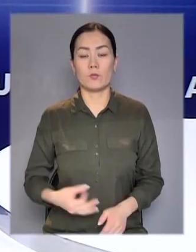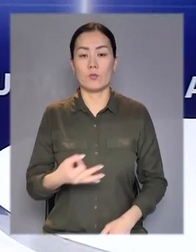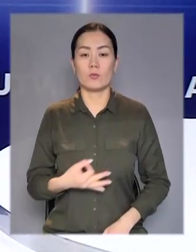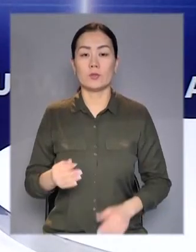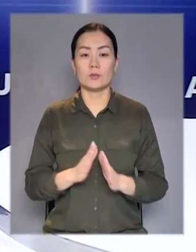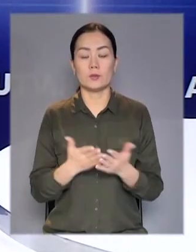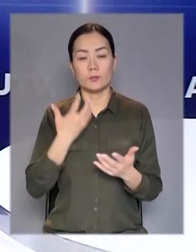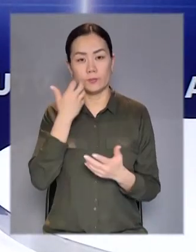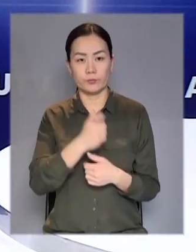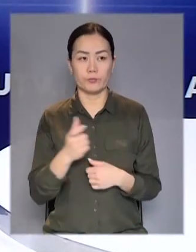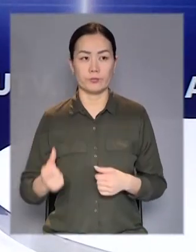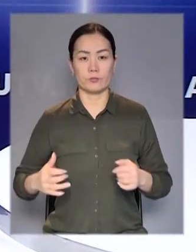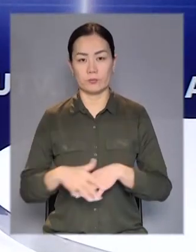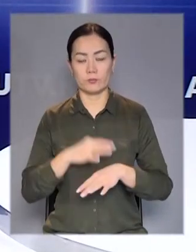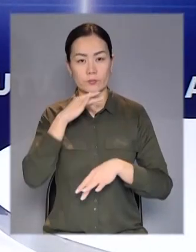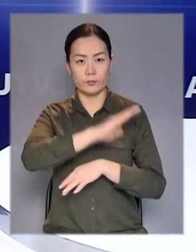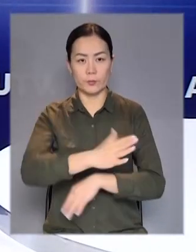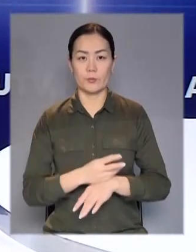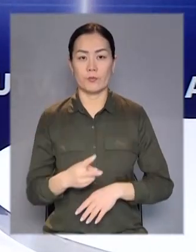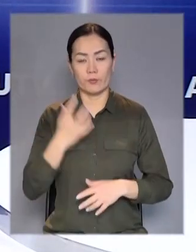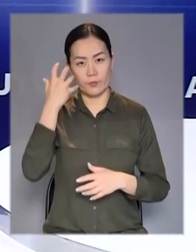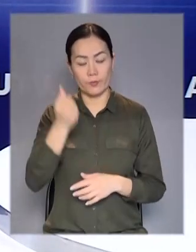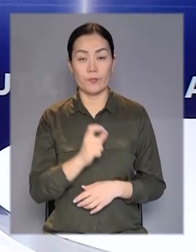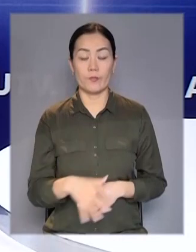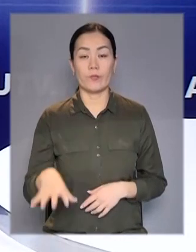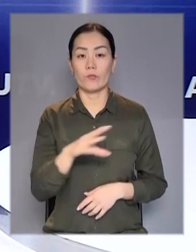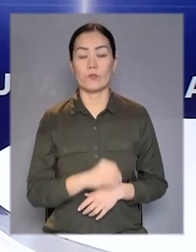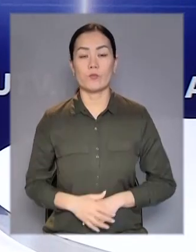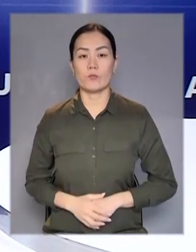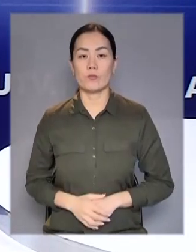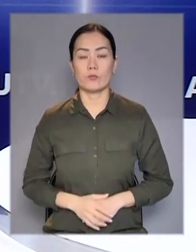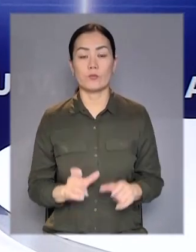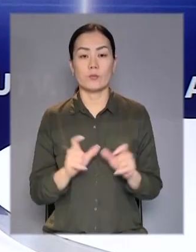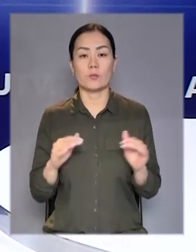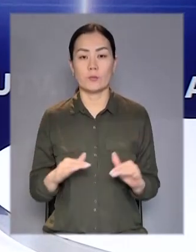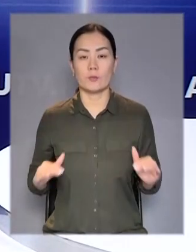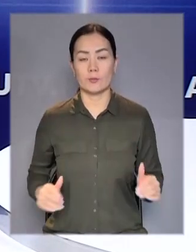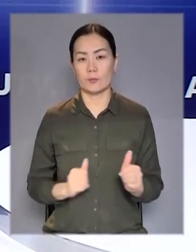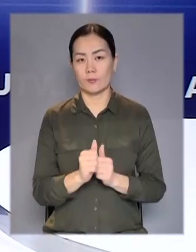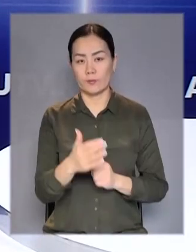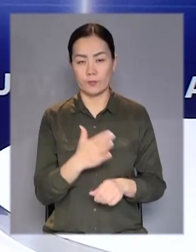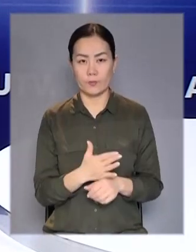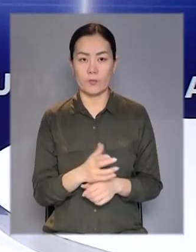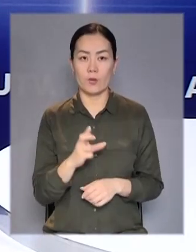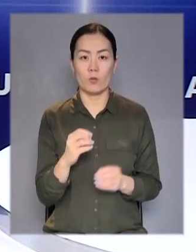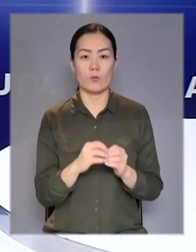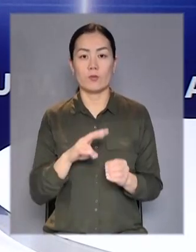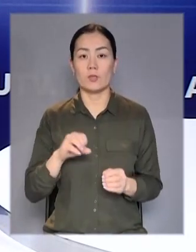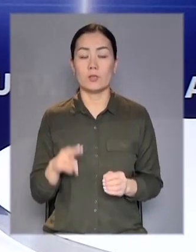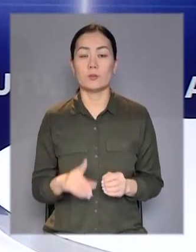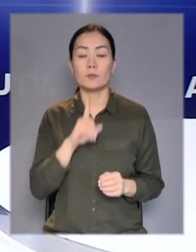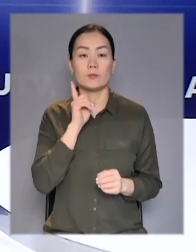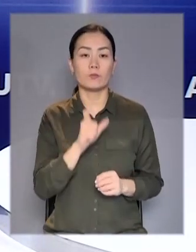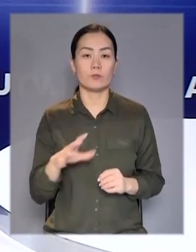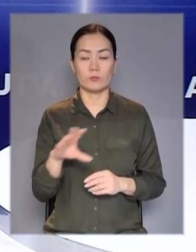Облыста кітап сүйер оқырман көбейіп келеді. Әдебиетті жанына серік еткендердің көшін мектеп оқушылары бастап тұр. Небәрі 10 жастағы